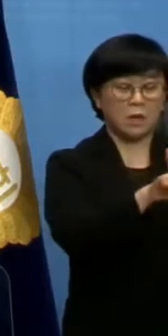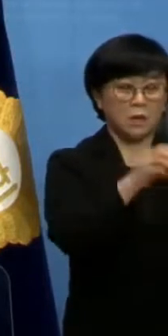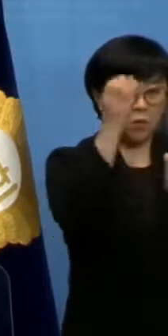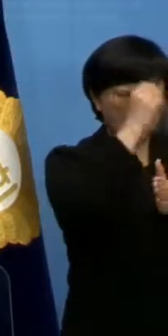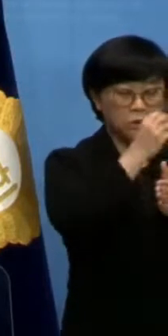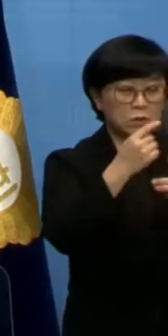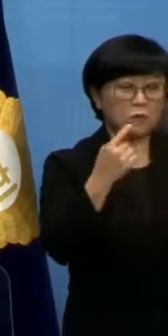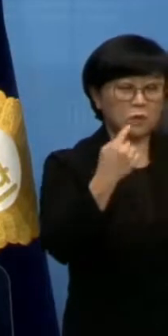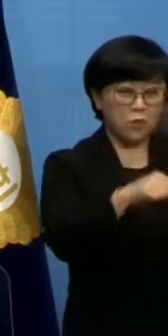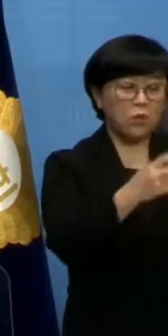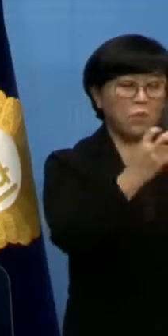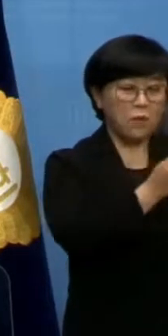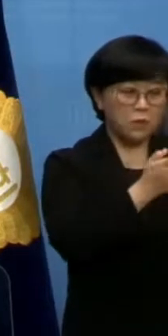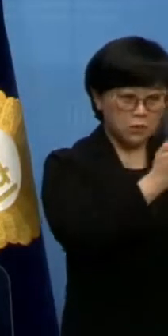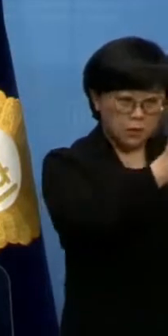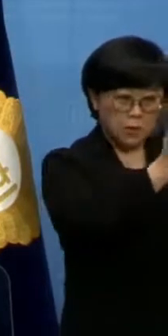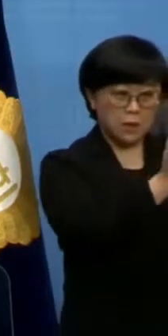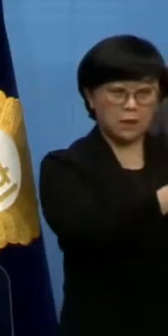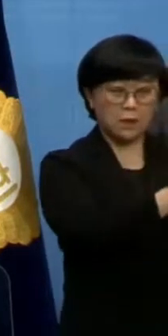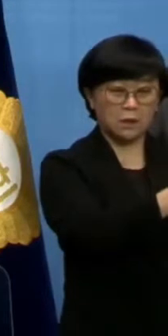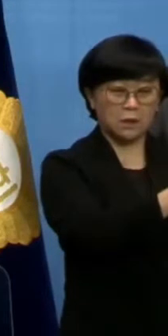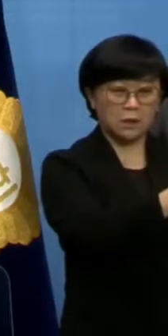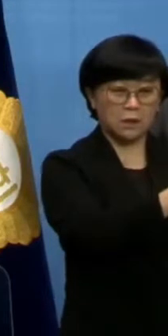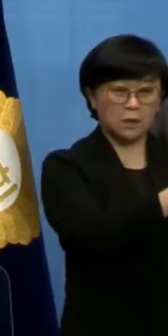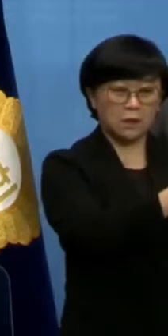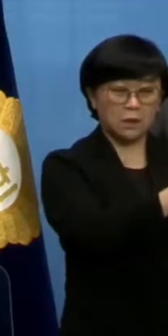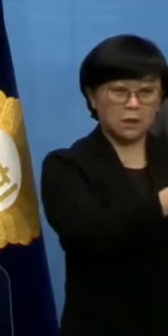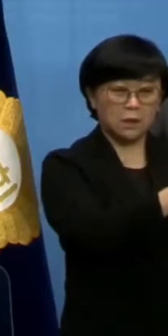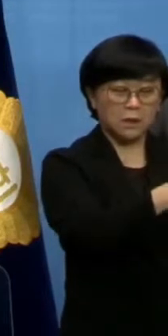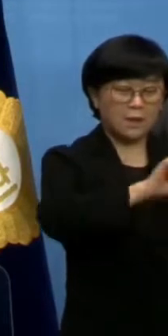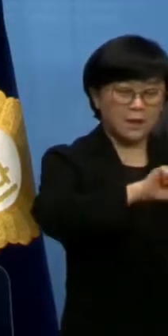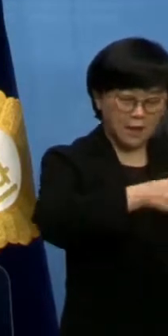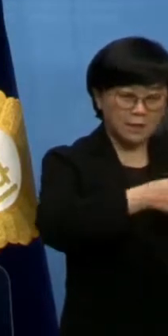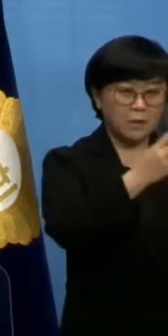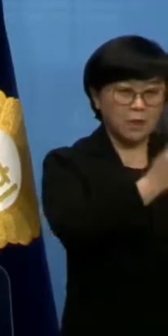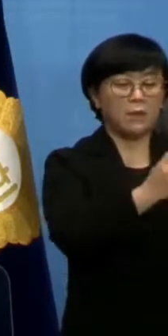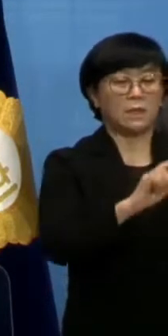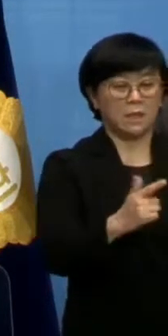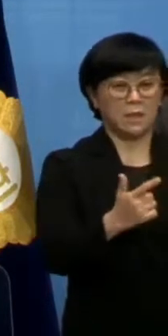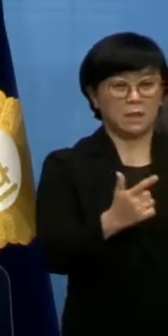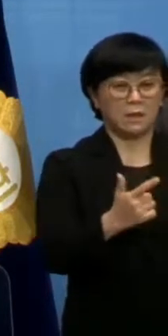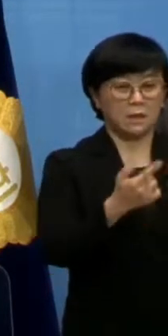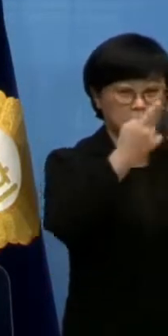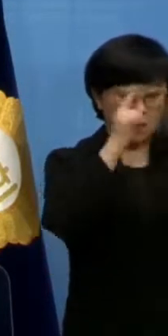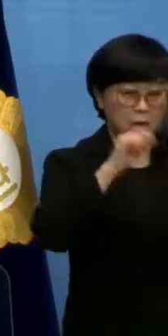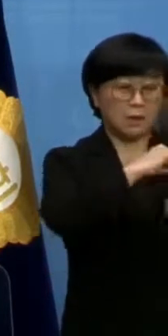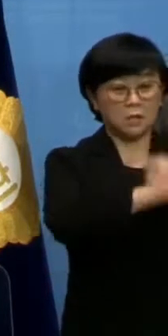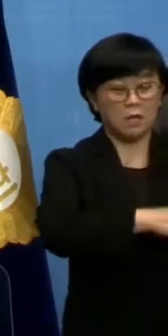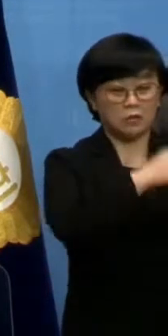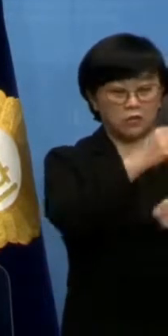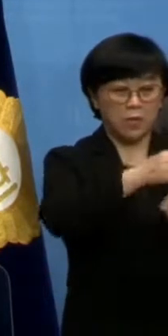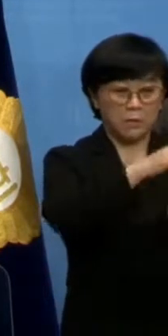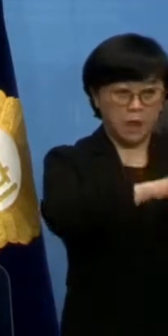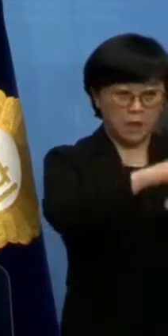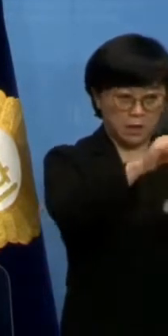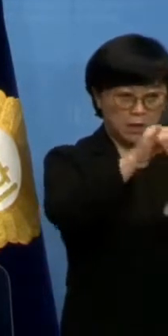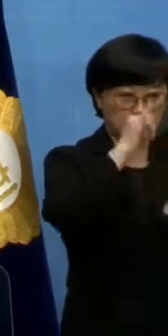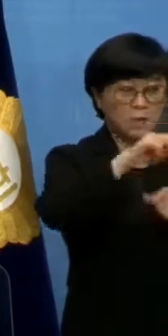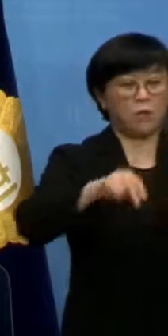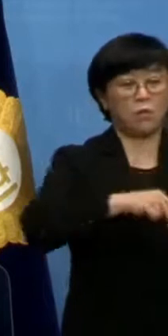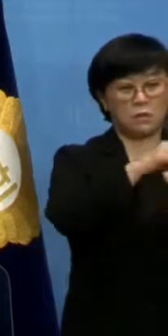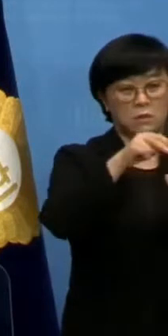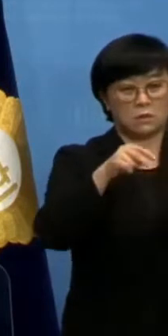고등교육법 개정안이 통과되었으나 강제 조항이 아니기 때문에 대학의 자율적인 동참이 필요한